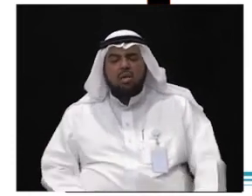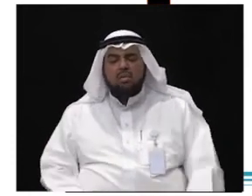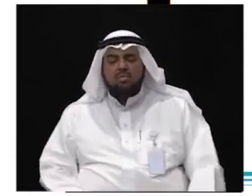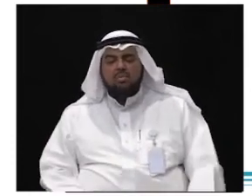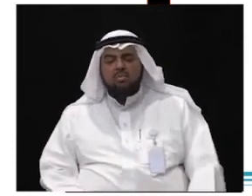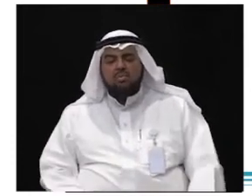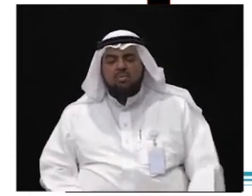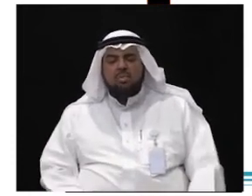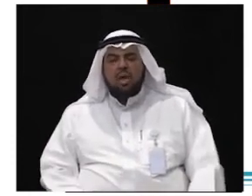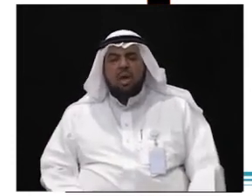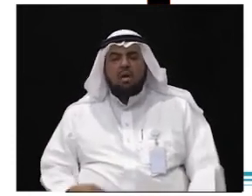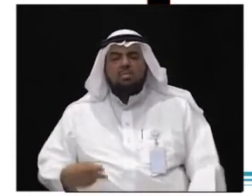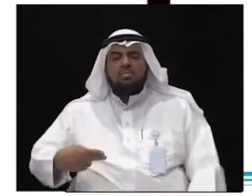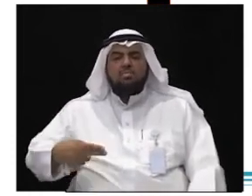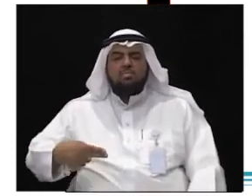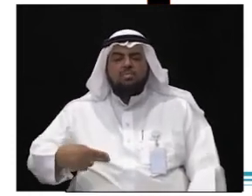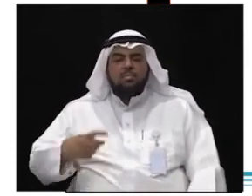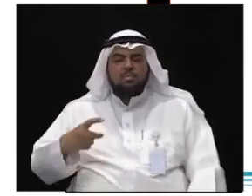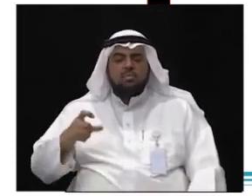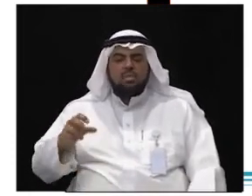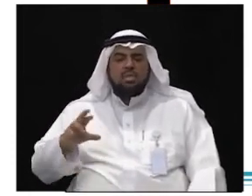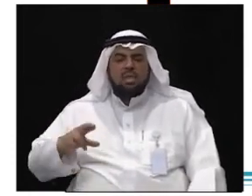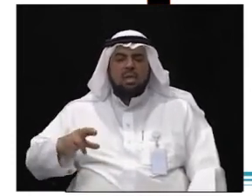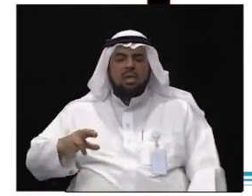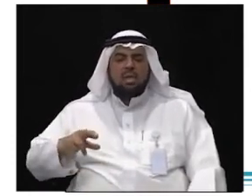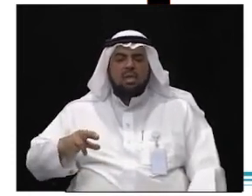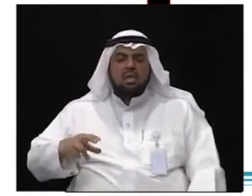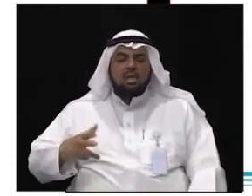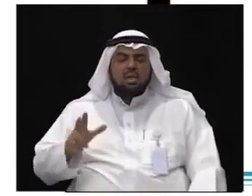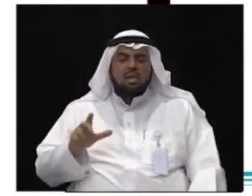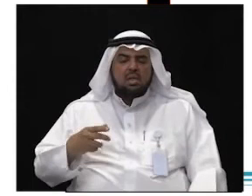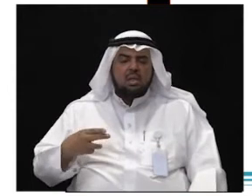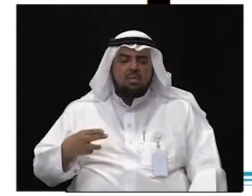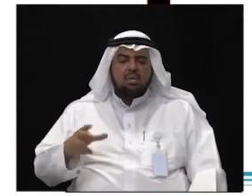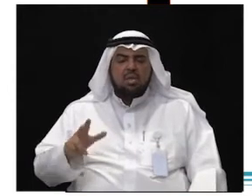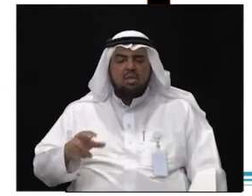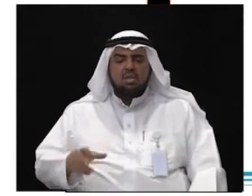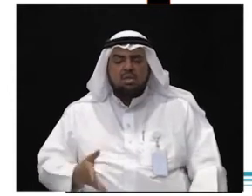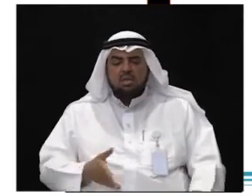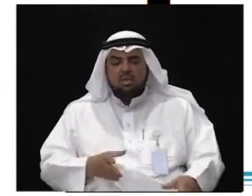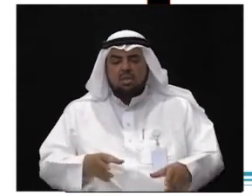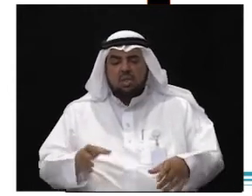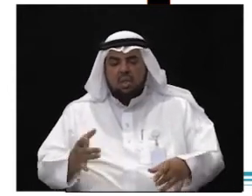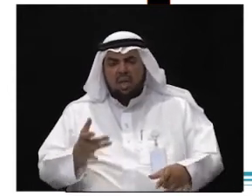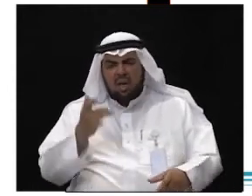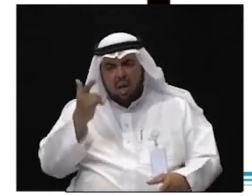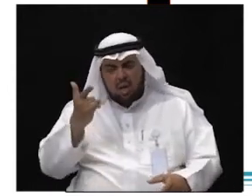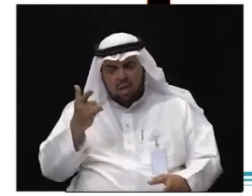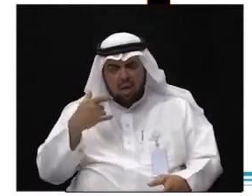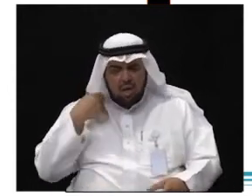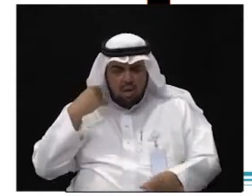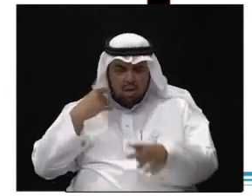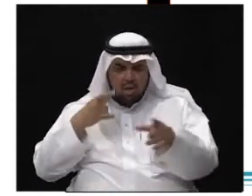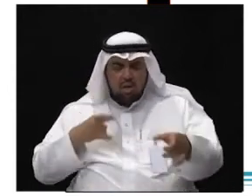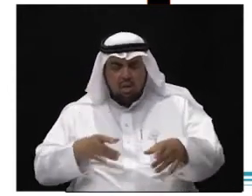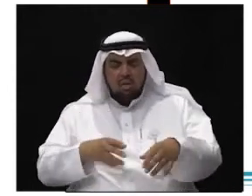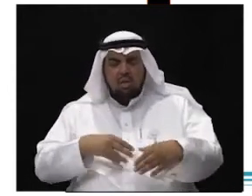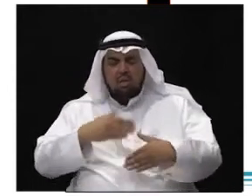وحيث أن إجابة عبد العزيز كانت خاطئة، فسوف يخرج عن المسار الأول لينتقل